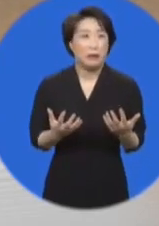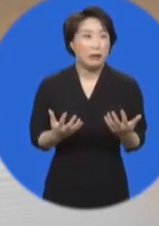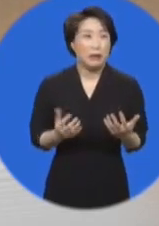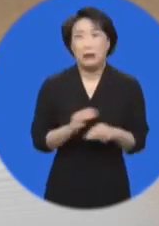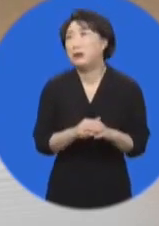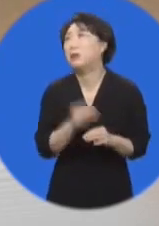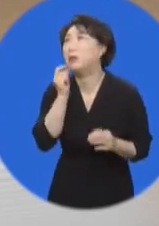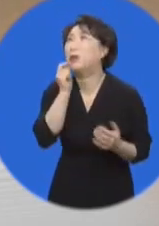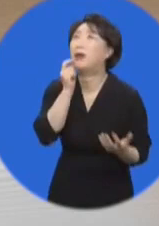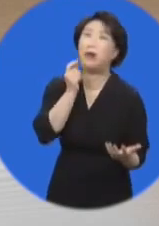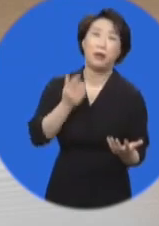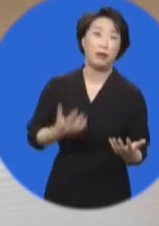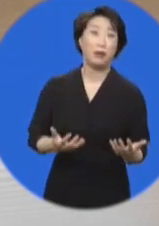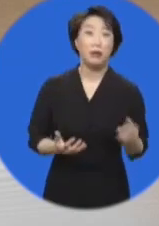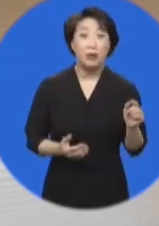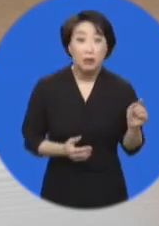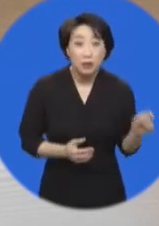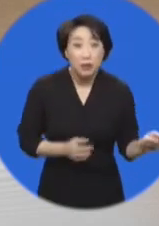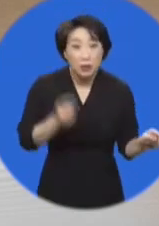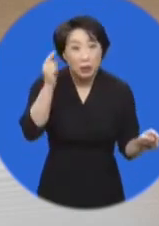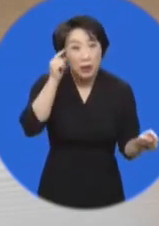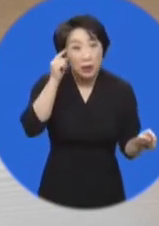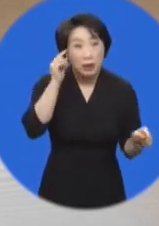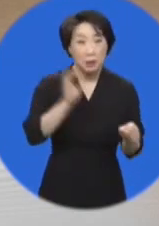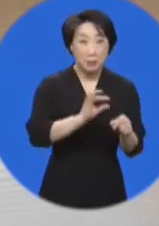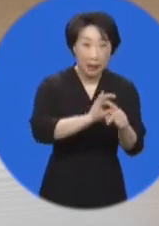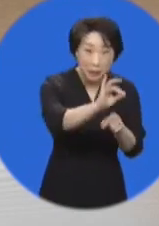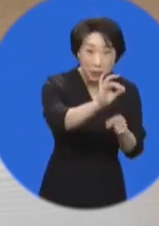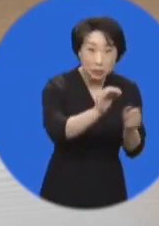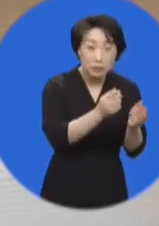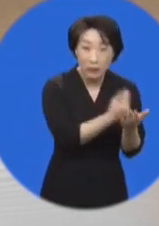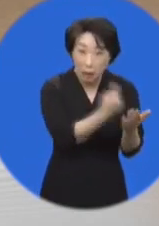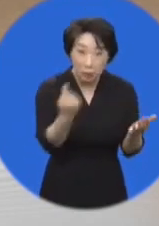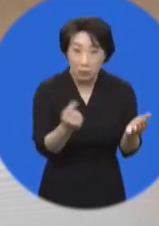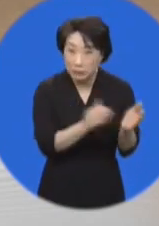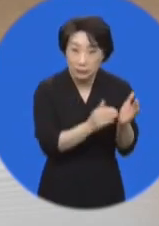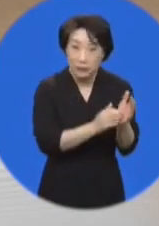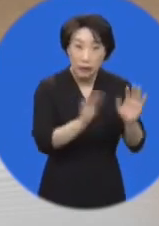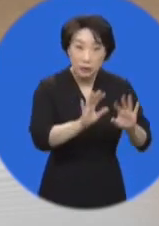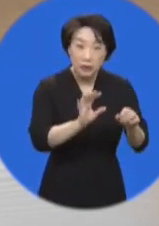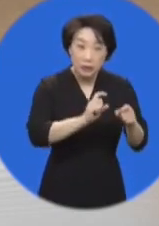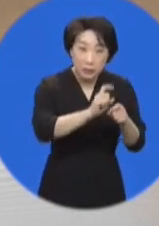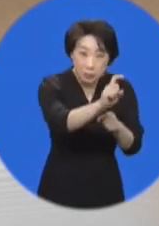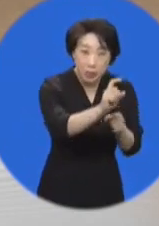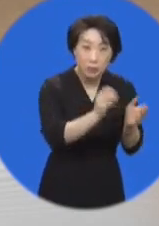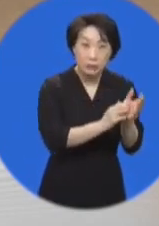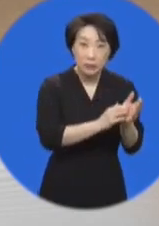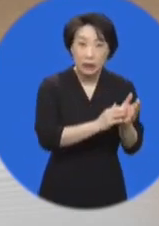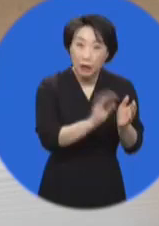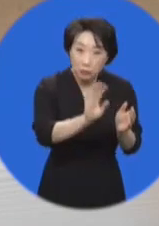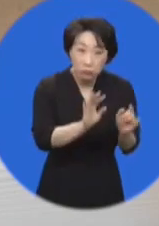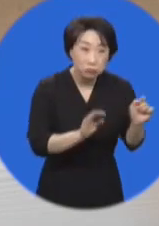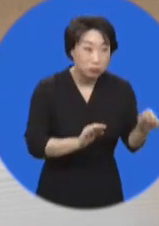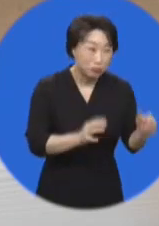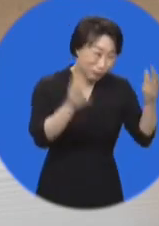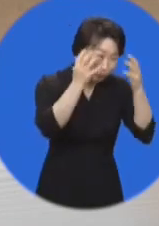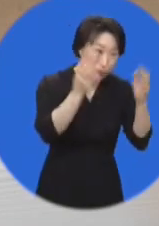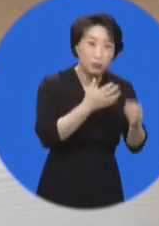없어요. 이것이 100년 가다 끝나는 것도 아니요, 10년 가다 끝나는 것도